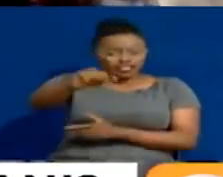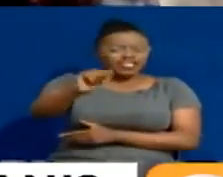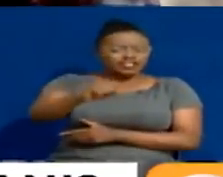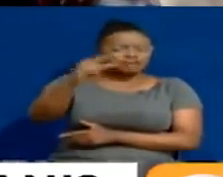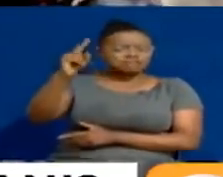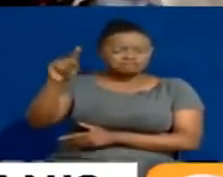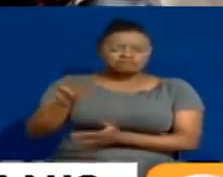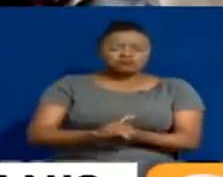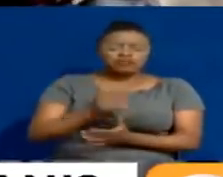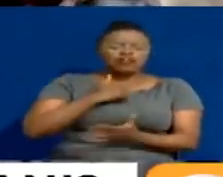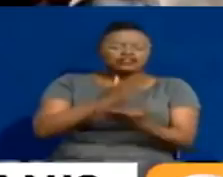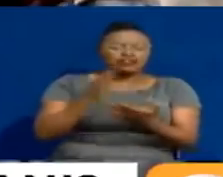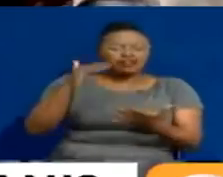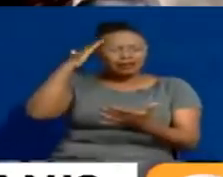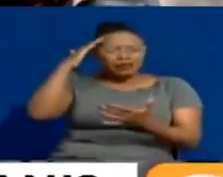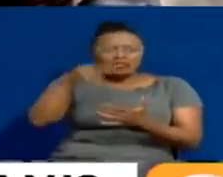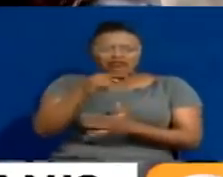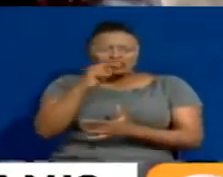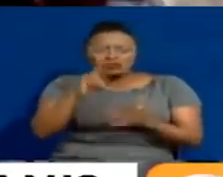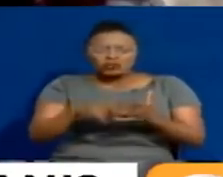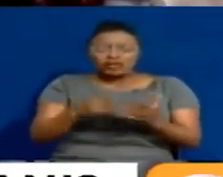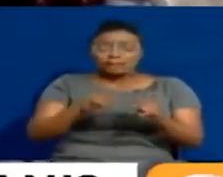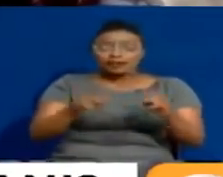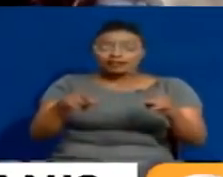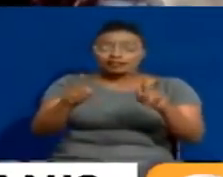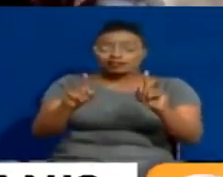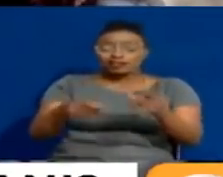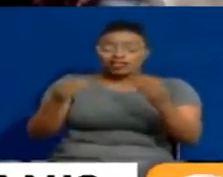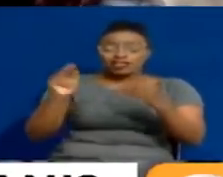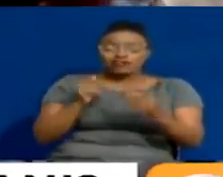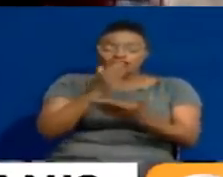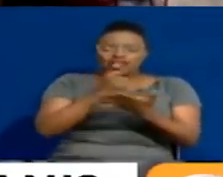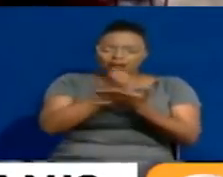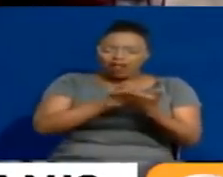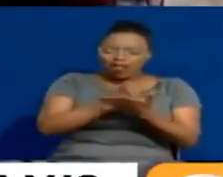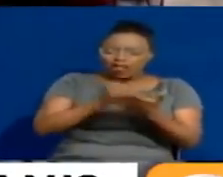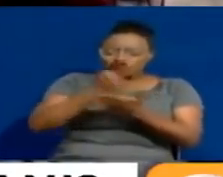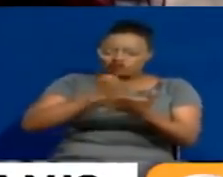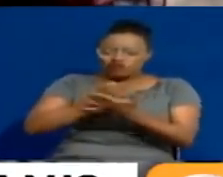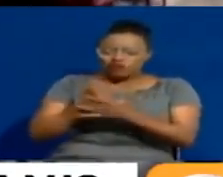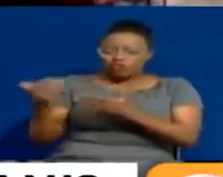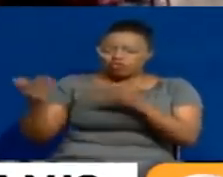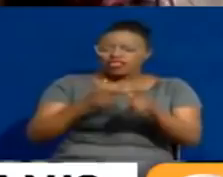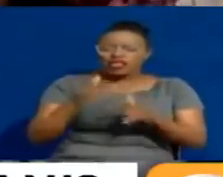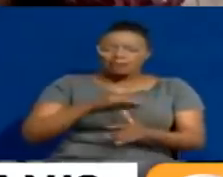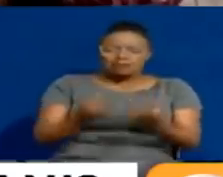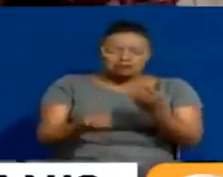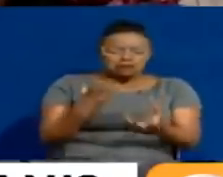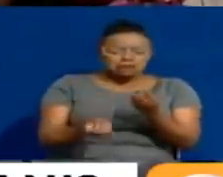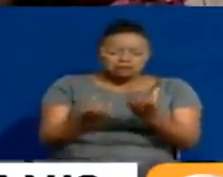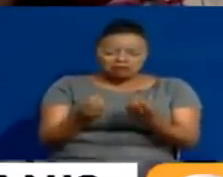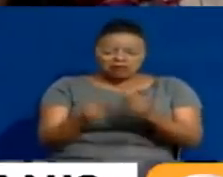yes, there's something, I don't know what he said, but then he gave us concoctions. We came back with them and my mother boiled,